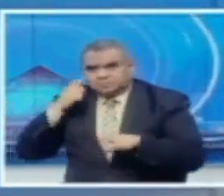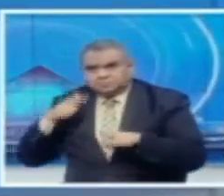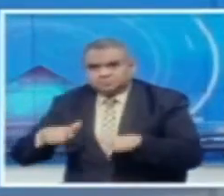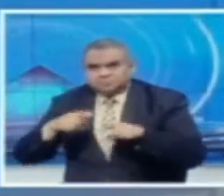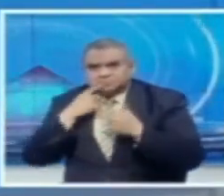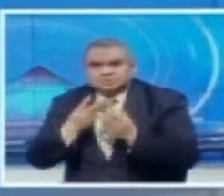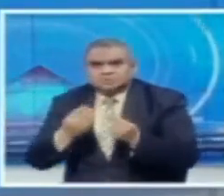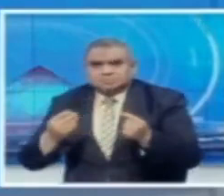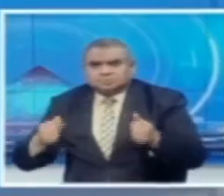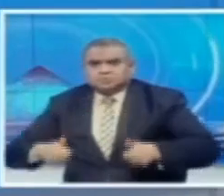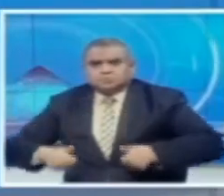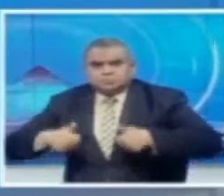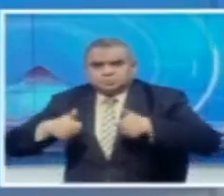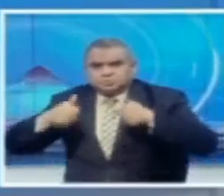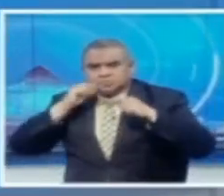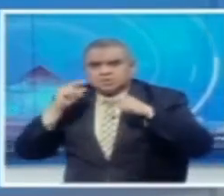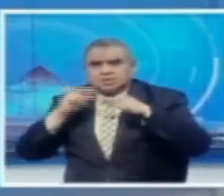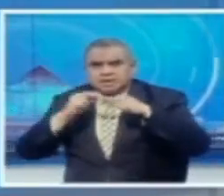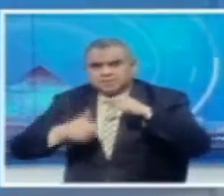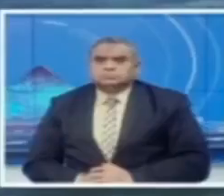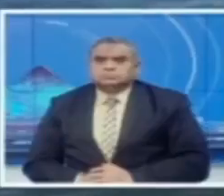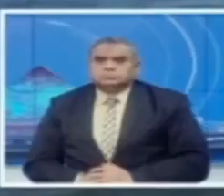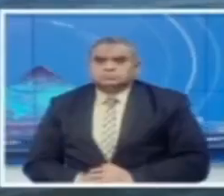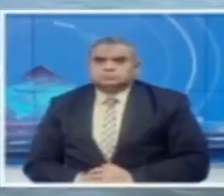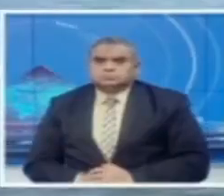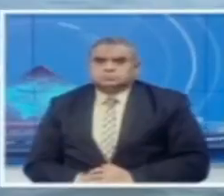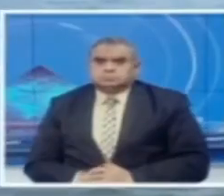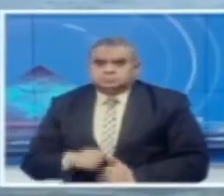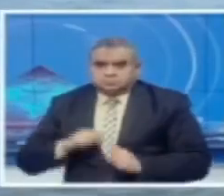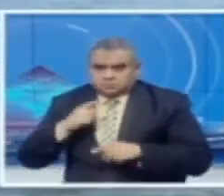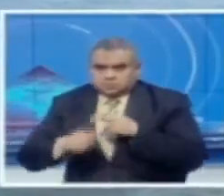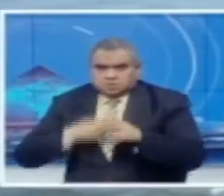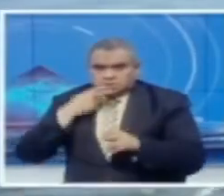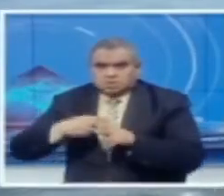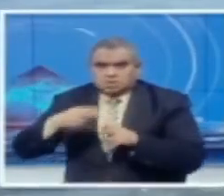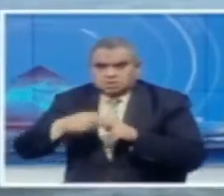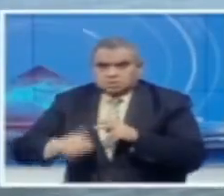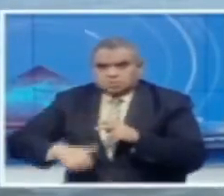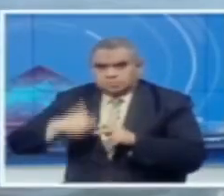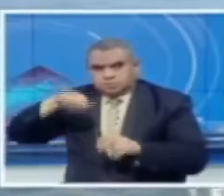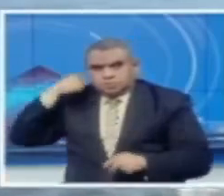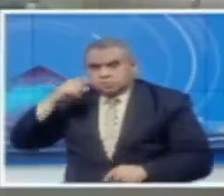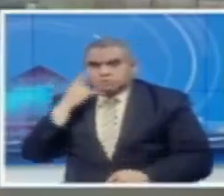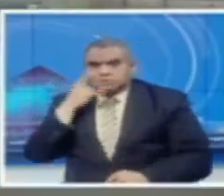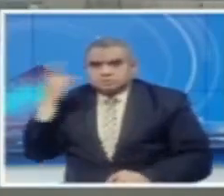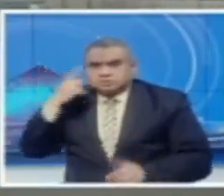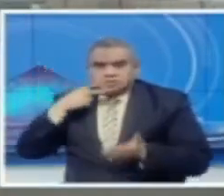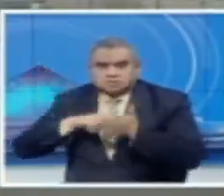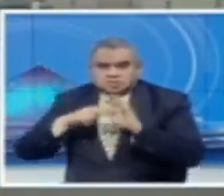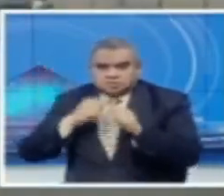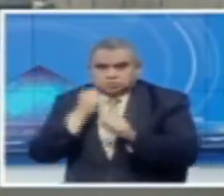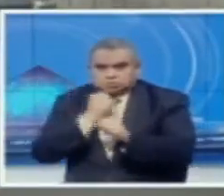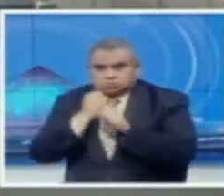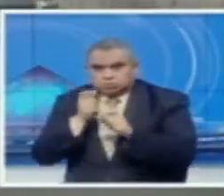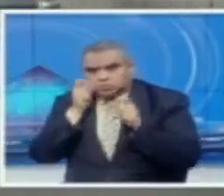خلالها في تحقيق العديد من النتائج الإيجابية. استمرارا لما تبذله أجهزة وزارة الداخلية من جهود لحماية